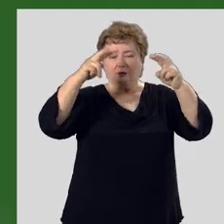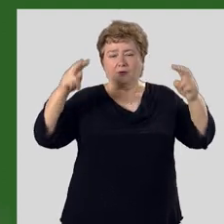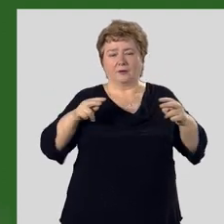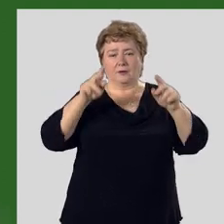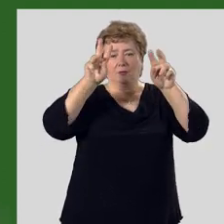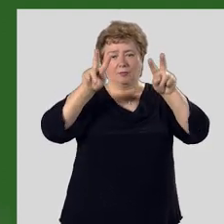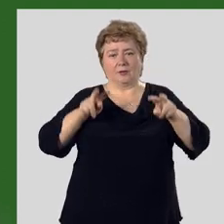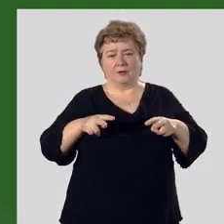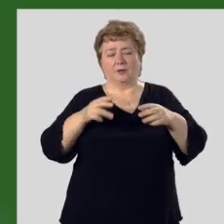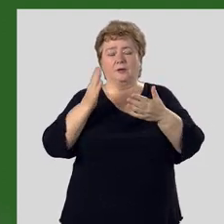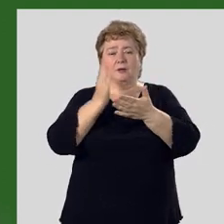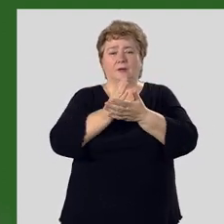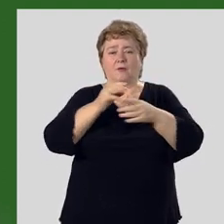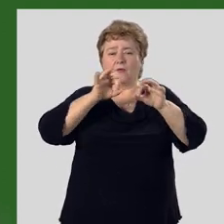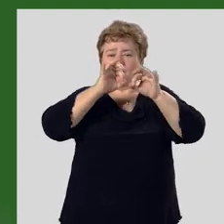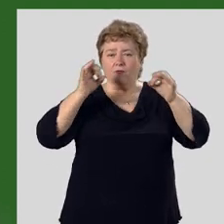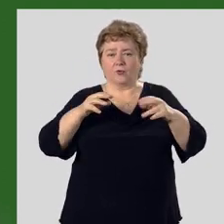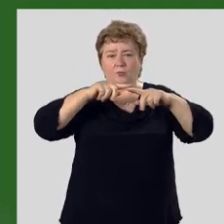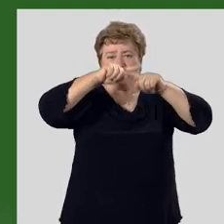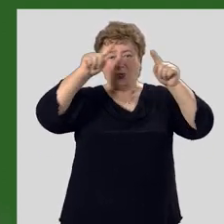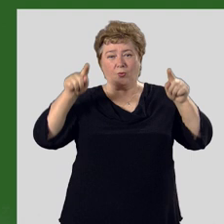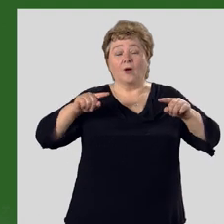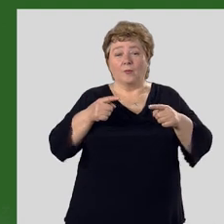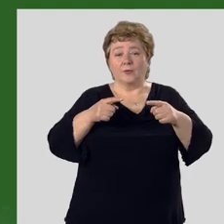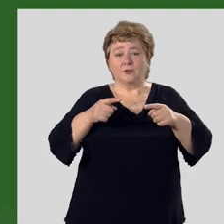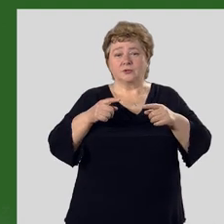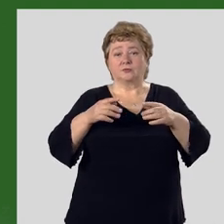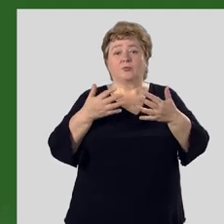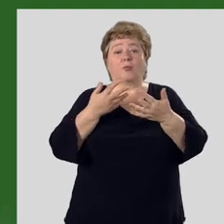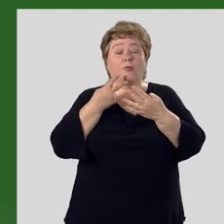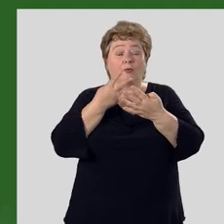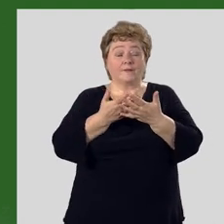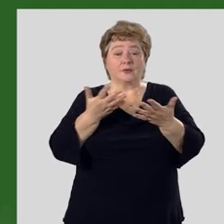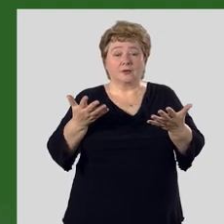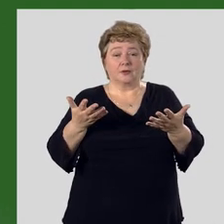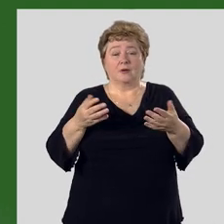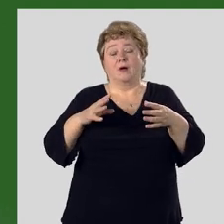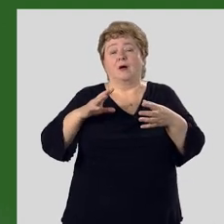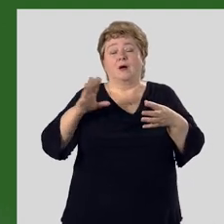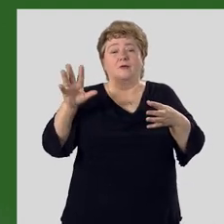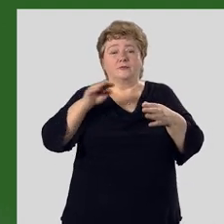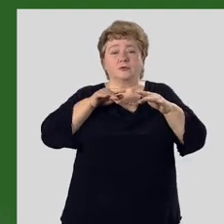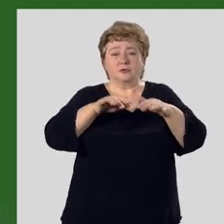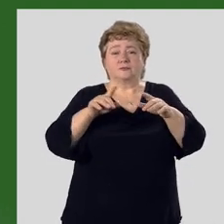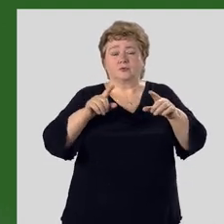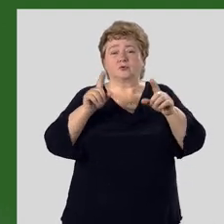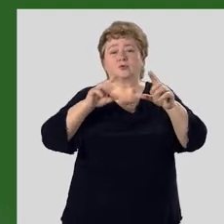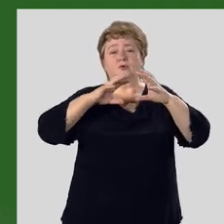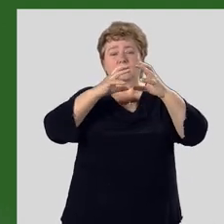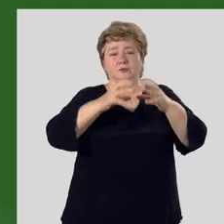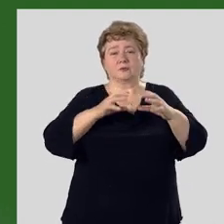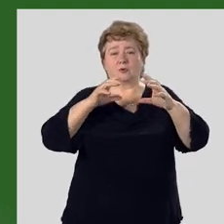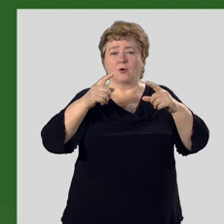и параллели – имеют форму дуги. Почему же так они выглядят? Все дело в том, что Земля